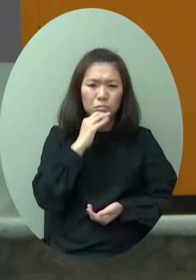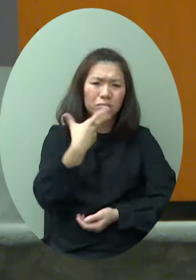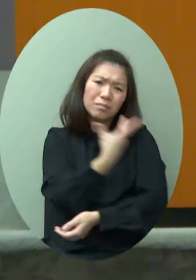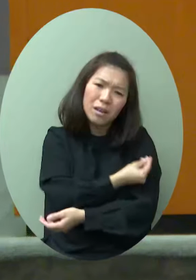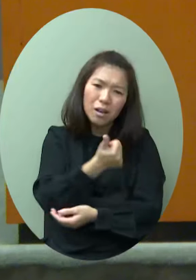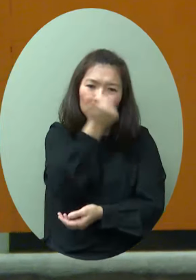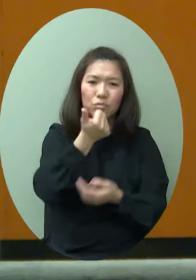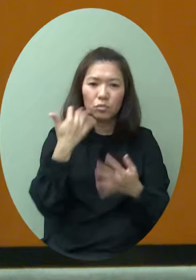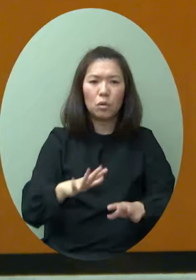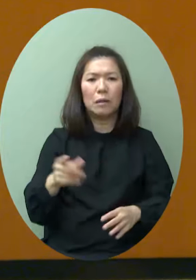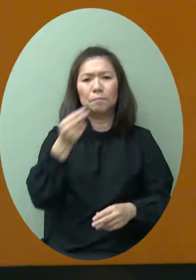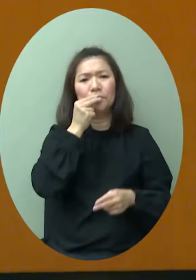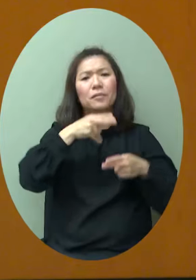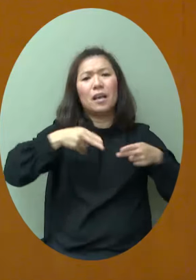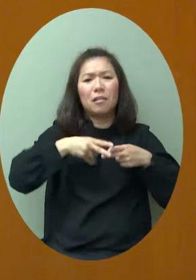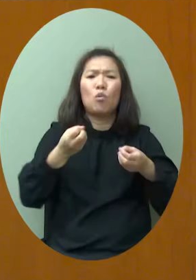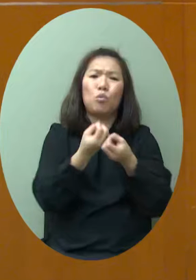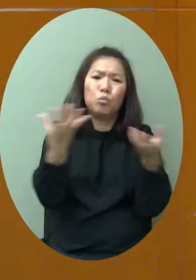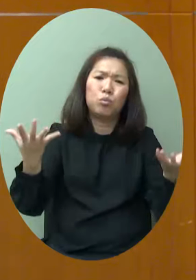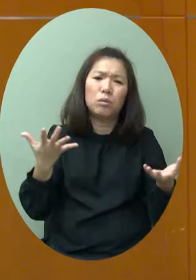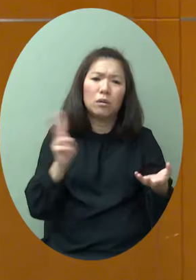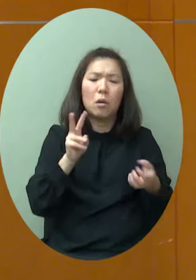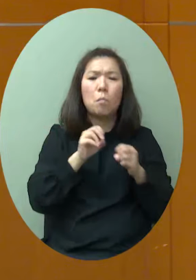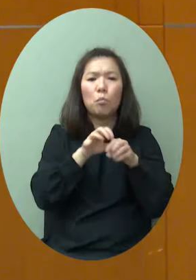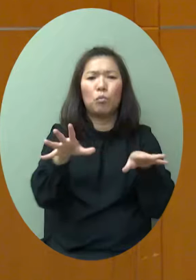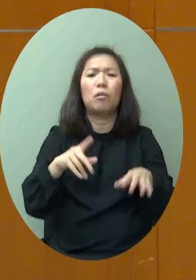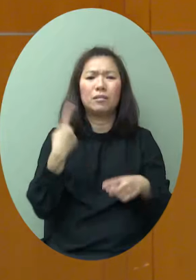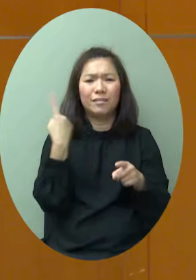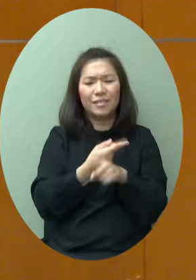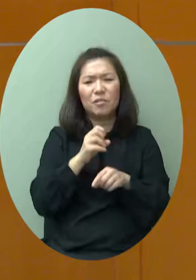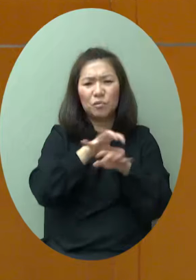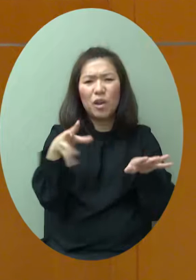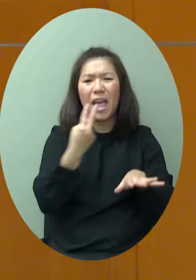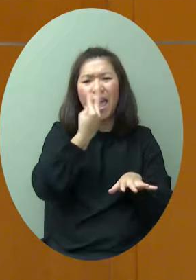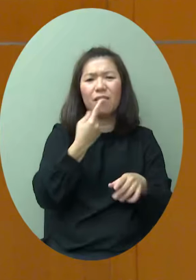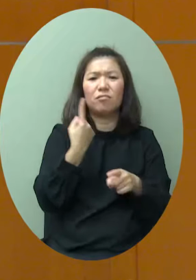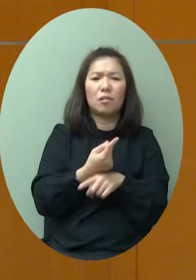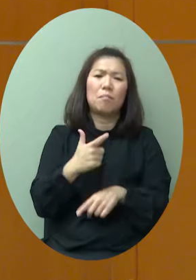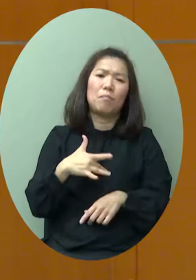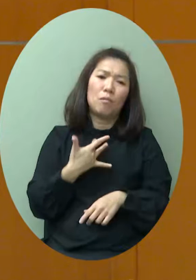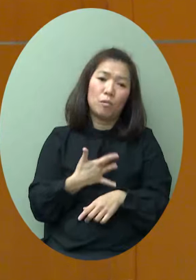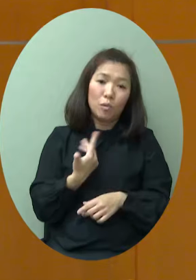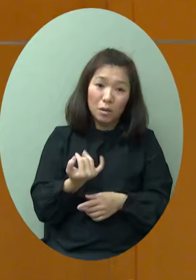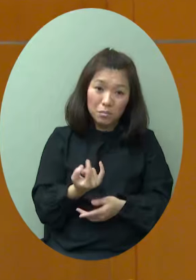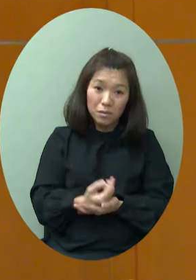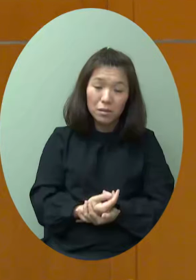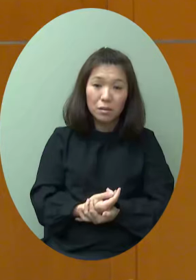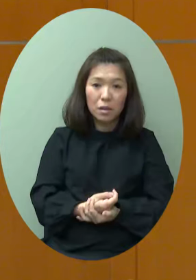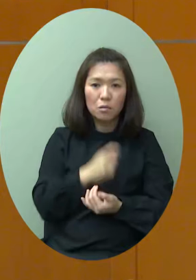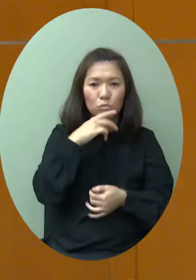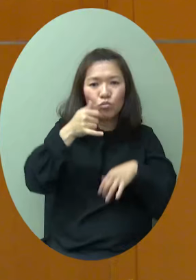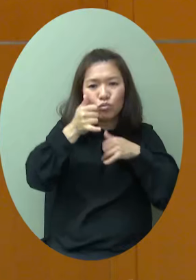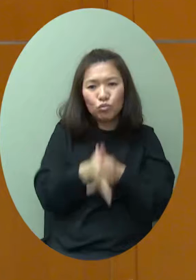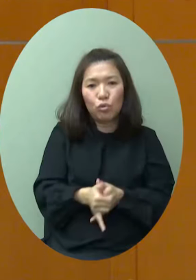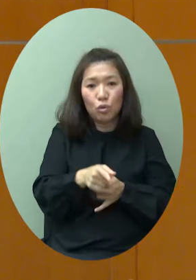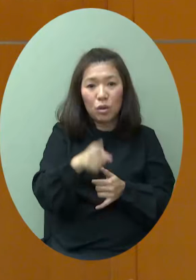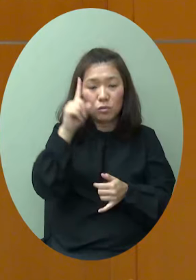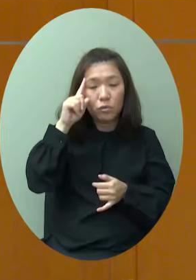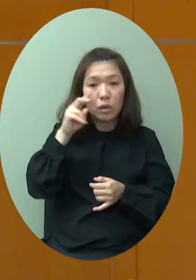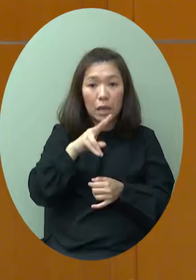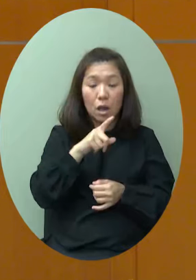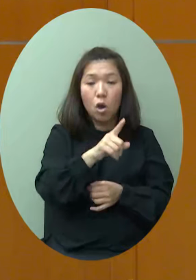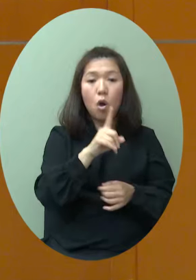打齊曬針，食肆都仲係有一個爆發，咁推疫苗氣泡擴大仲有咩用呢？同埋追蹤上咧，其實食